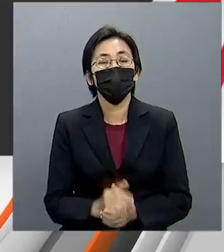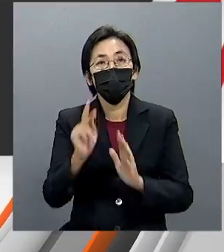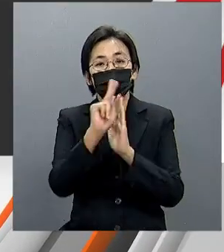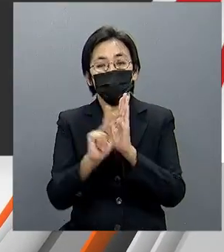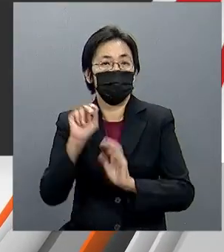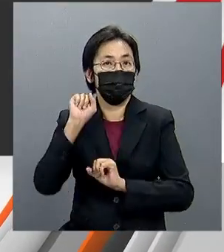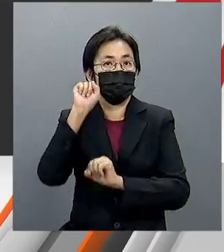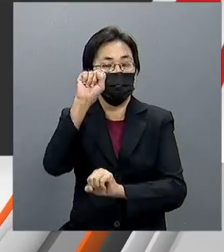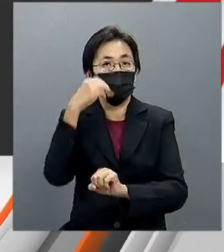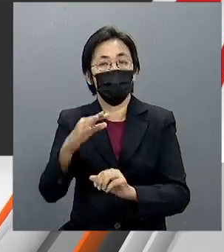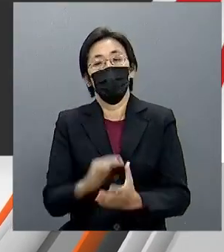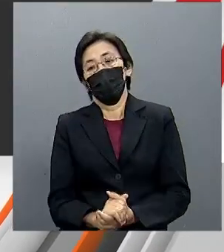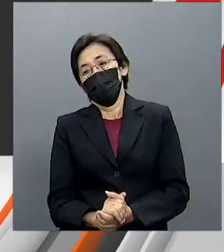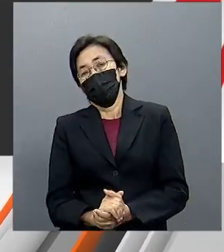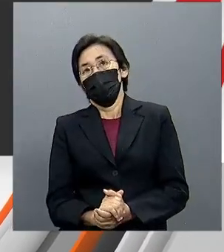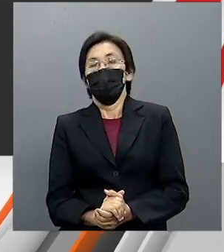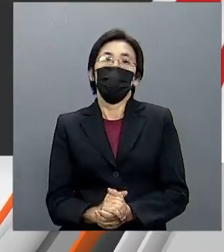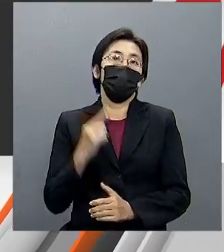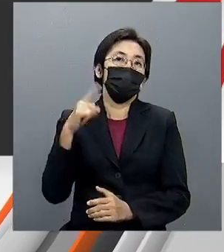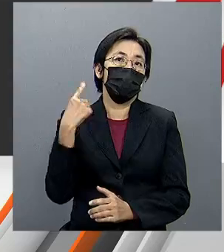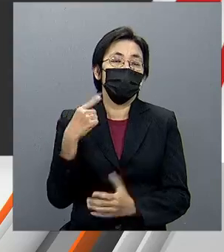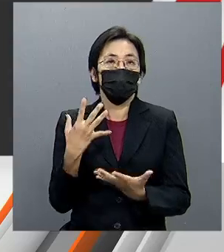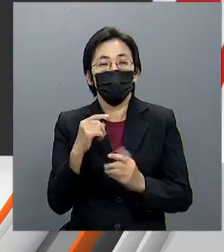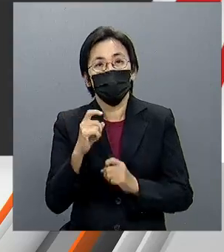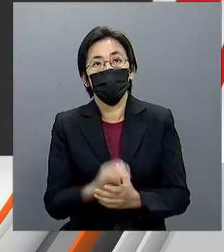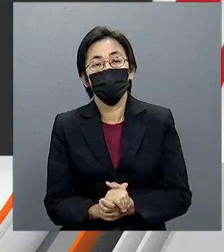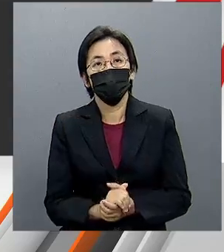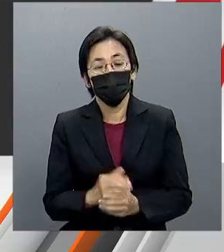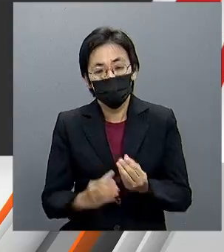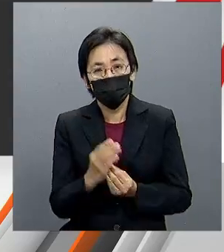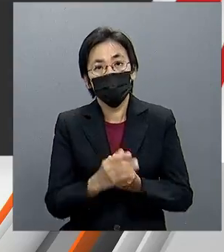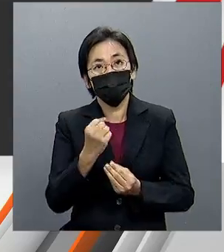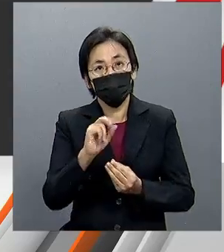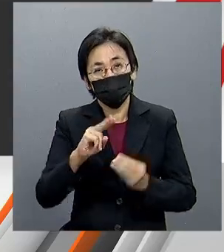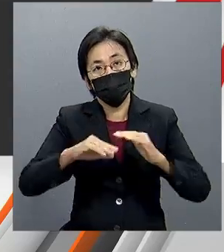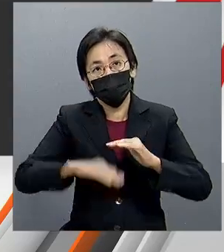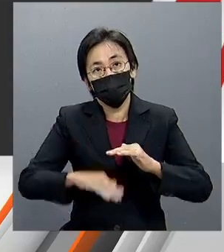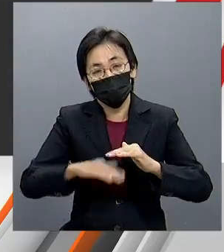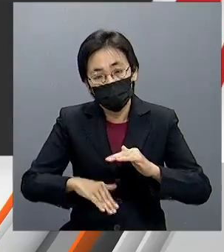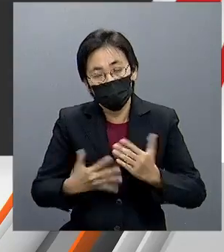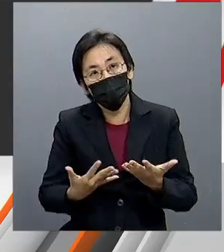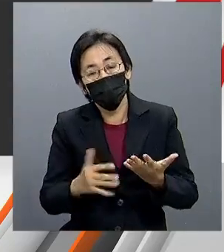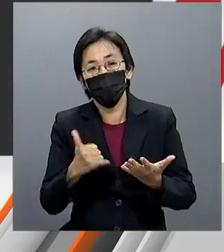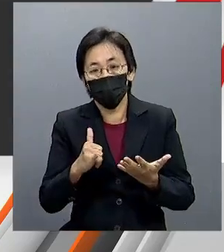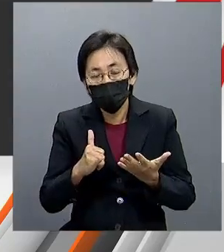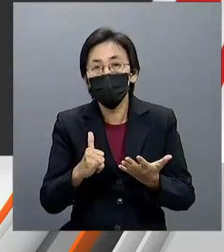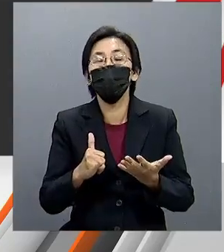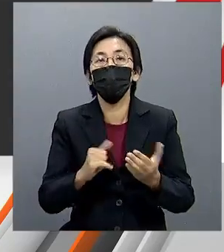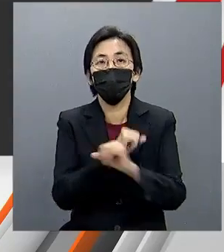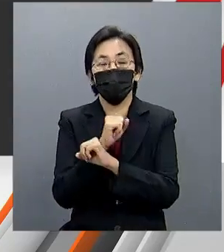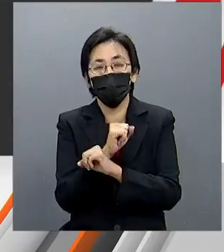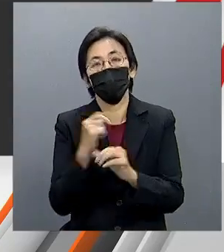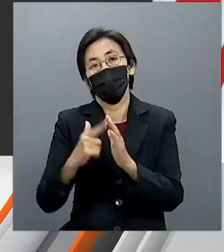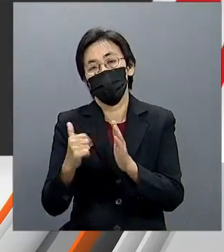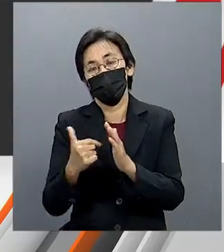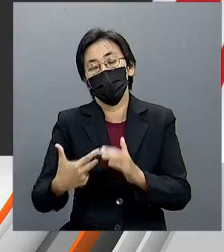ายต่อหญิงนั้นทันทีค่ะและ12สัปดาห์ถ้ามันต่ำกว่า12สัปดาห์ก็อาจจะปลอดภัยได้โดยใช้ยายุติการตั้ง